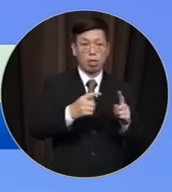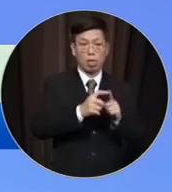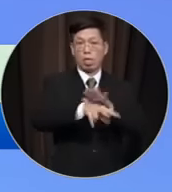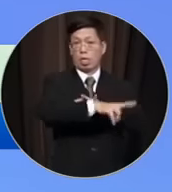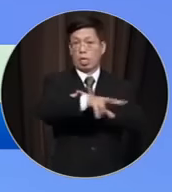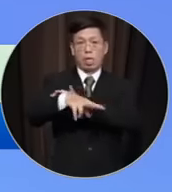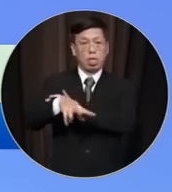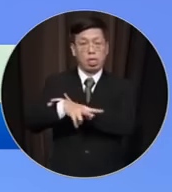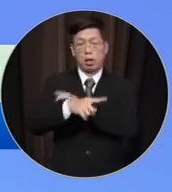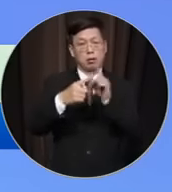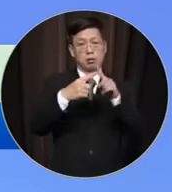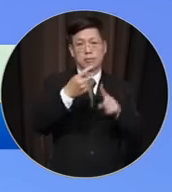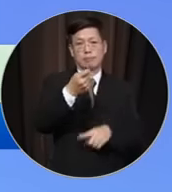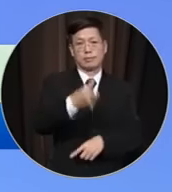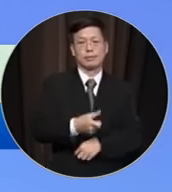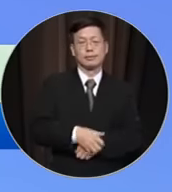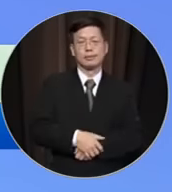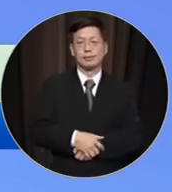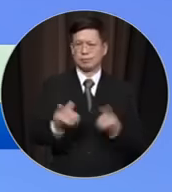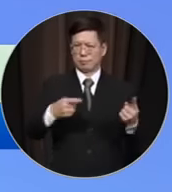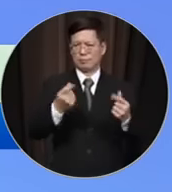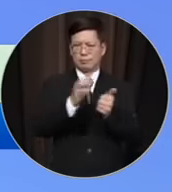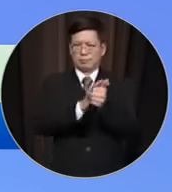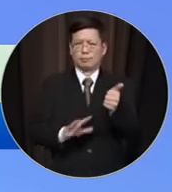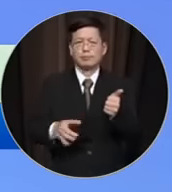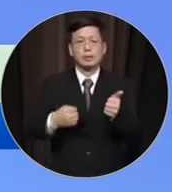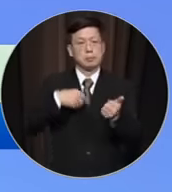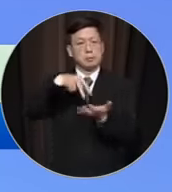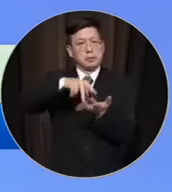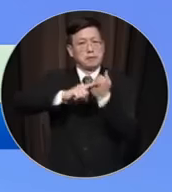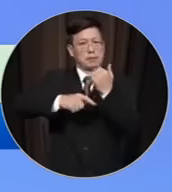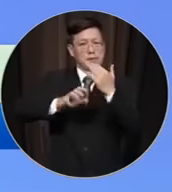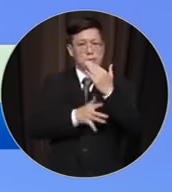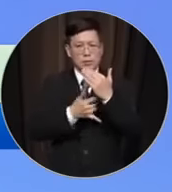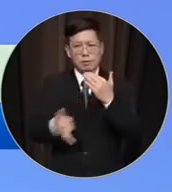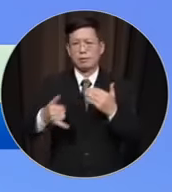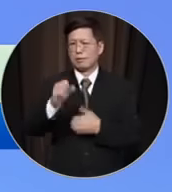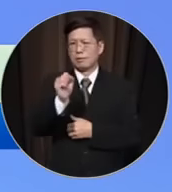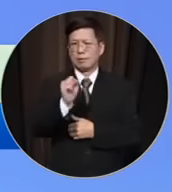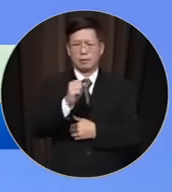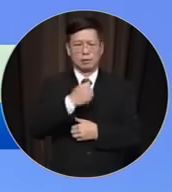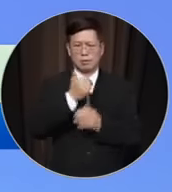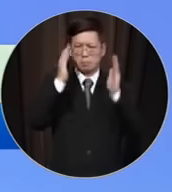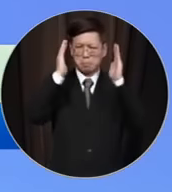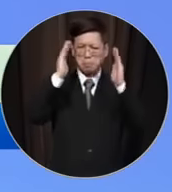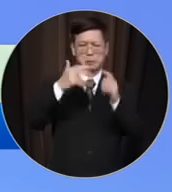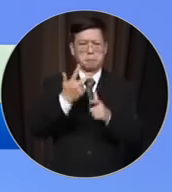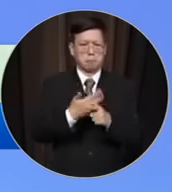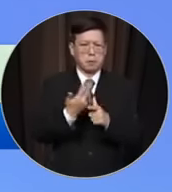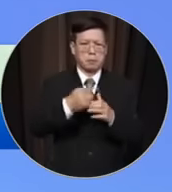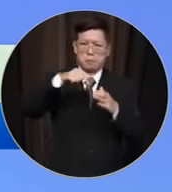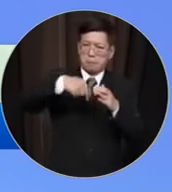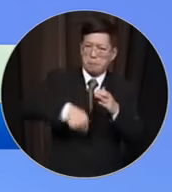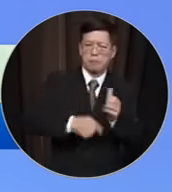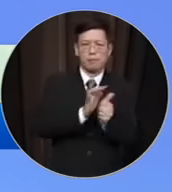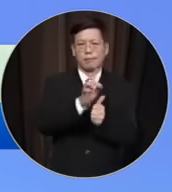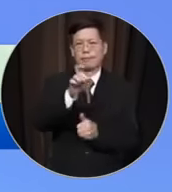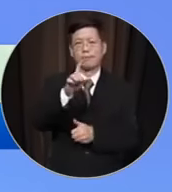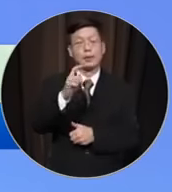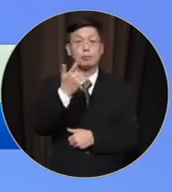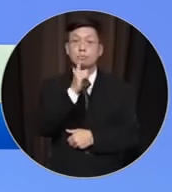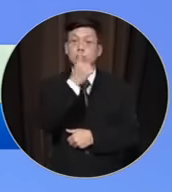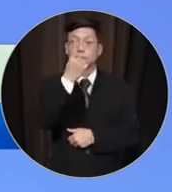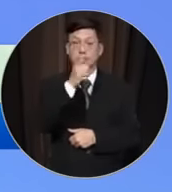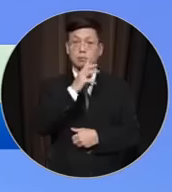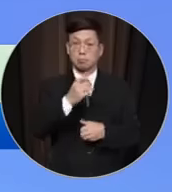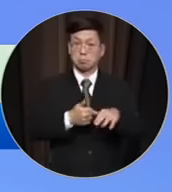其实是没有几个委员在的，那这个也造成了我们的立法委员没有办法能够专业深入。所以我觉得不是只有